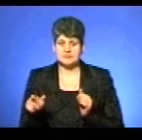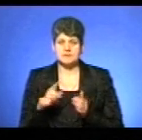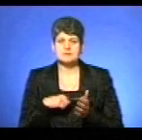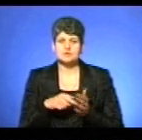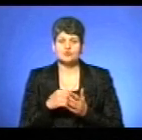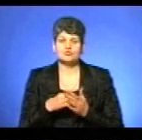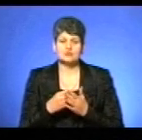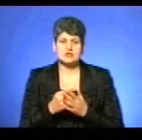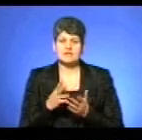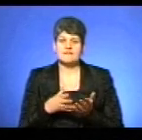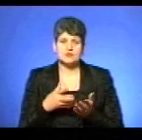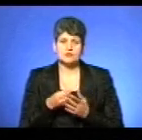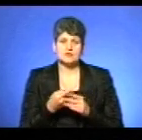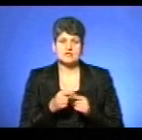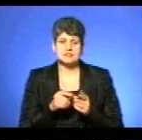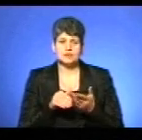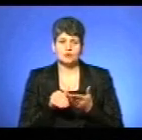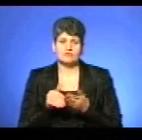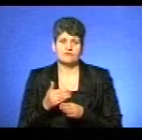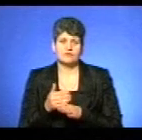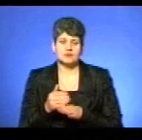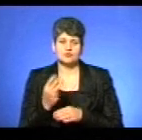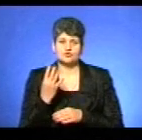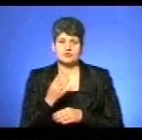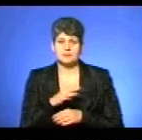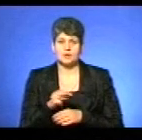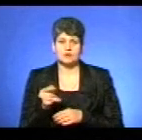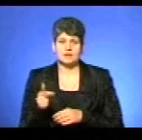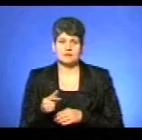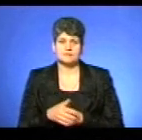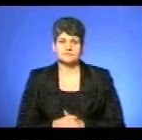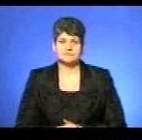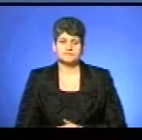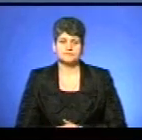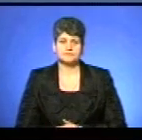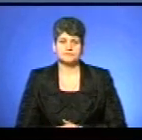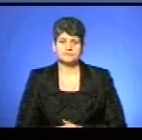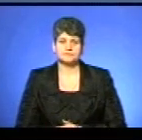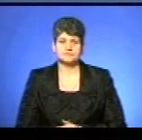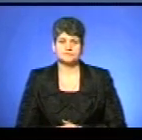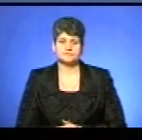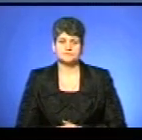міського бюджету на фінансування цих допомог виділили майже 4 мільйони гривень.